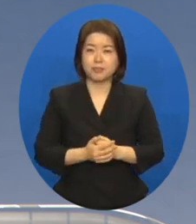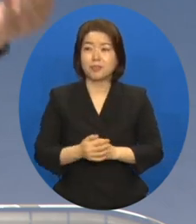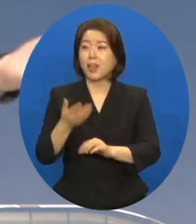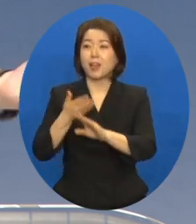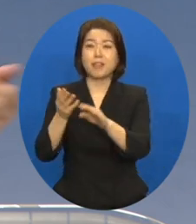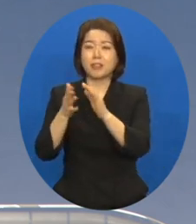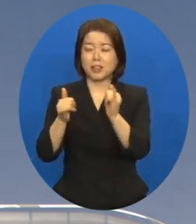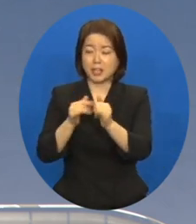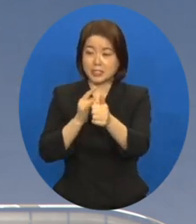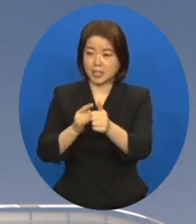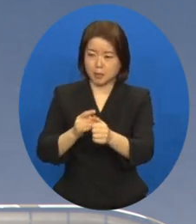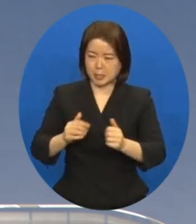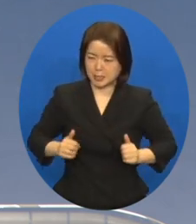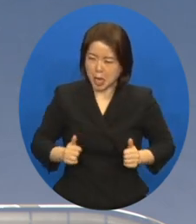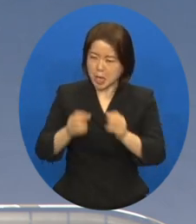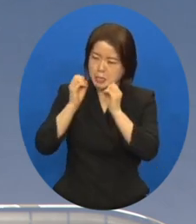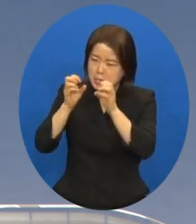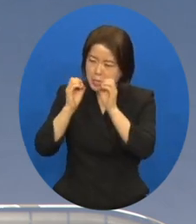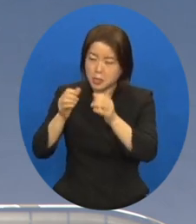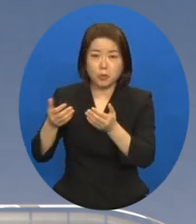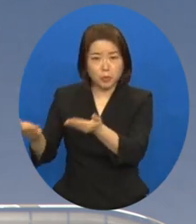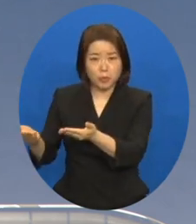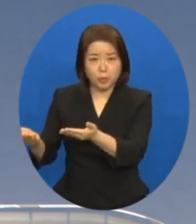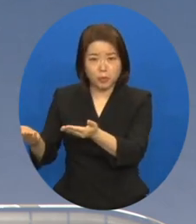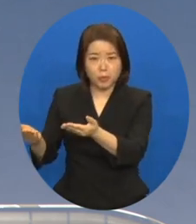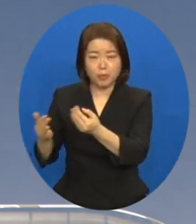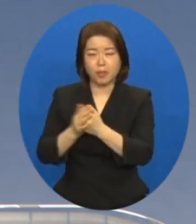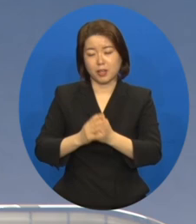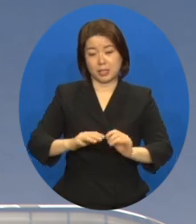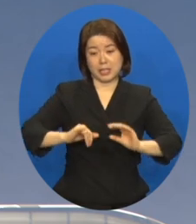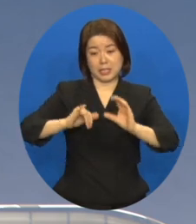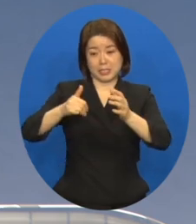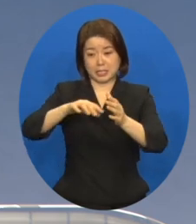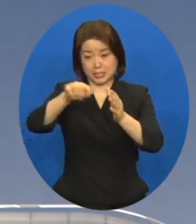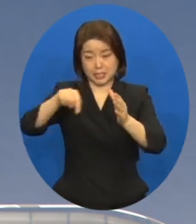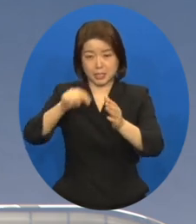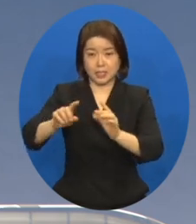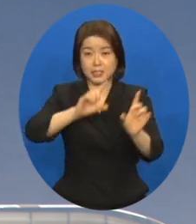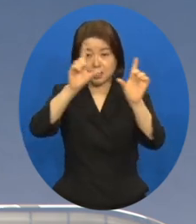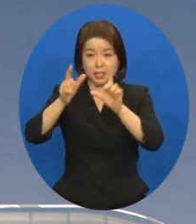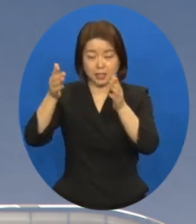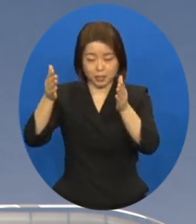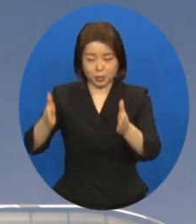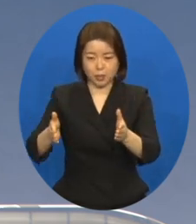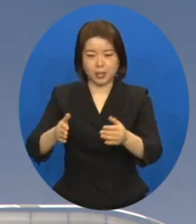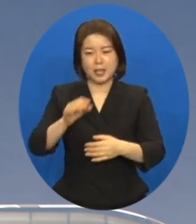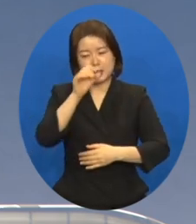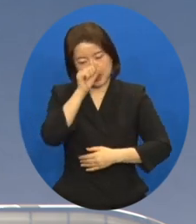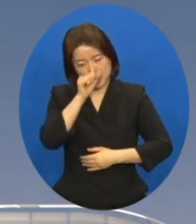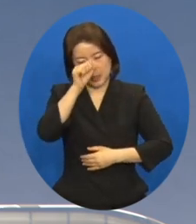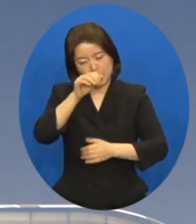다른 사람에게 열심히 전도하는 것, 그저 세상에 살아가는 동안에 그저 착하게 사는 것.